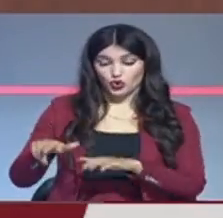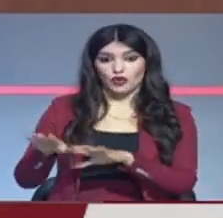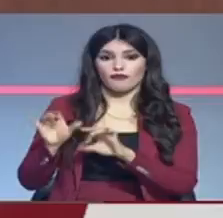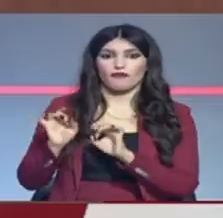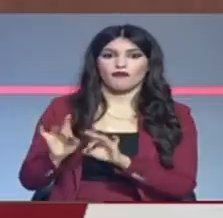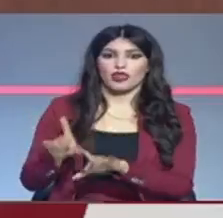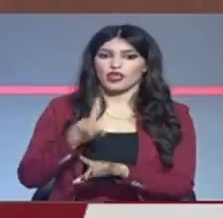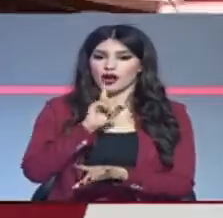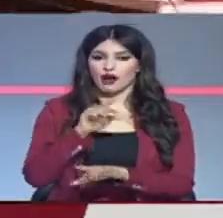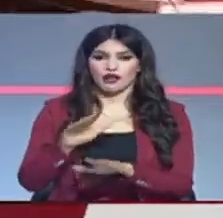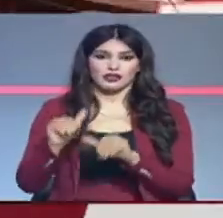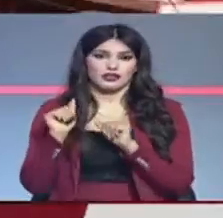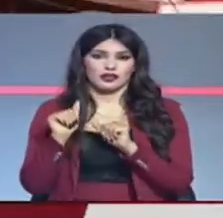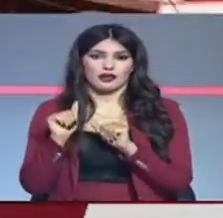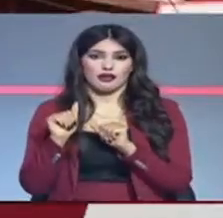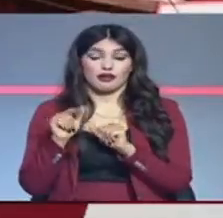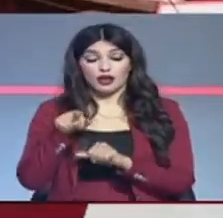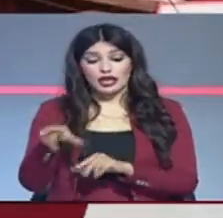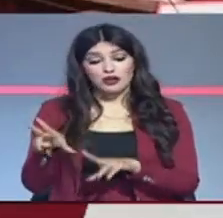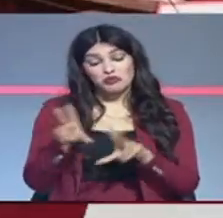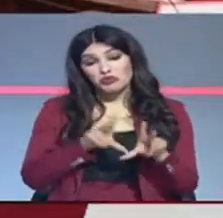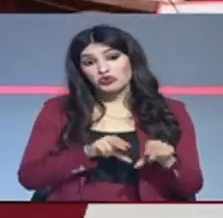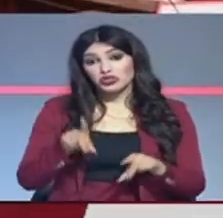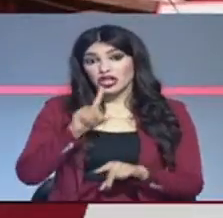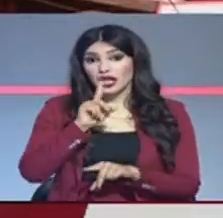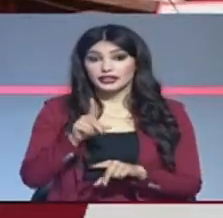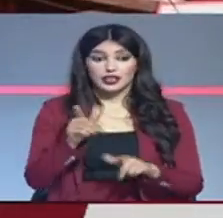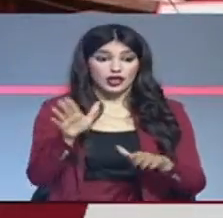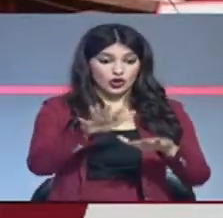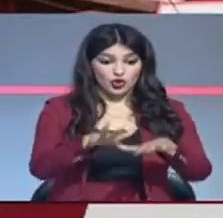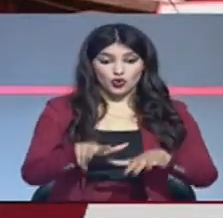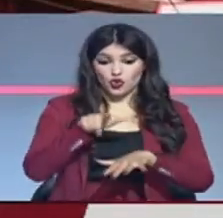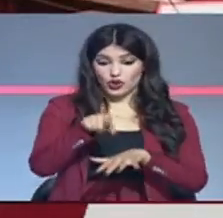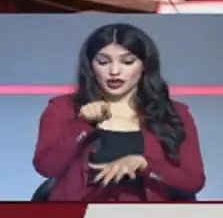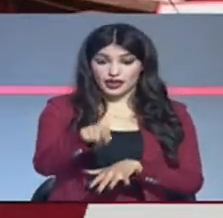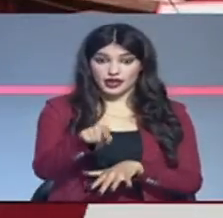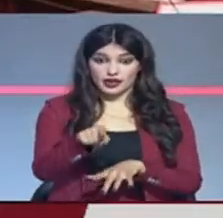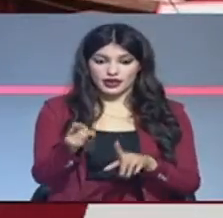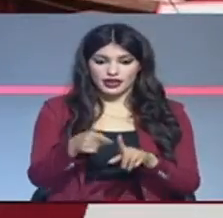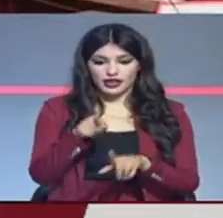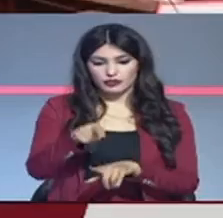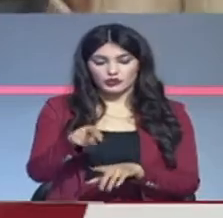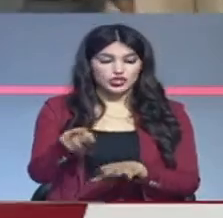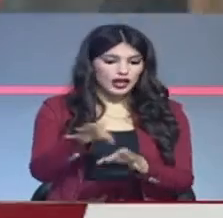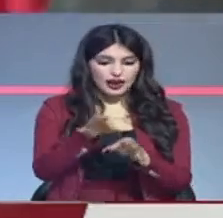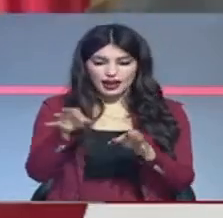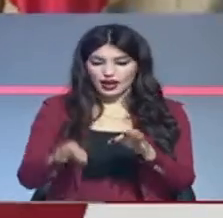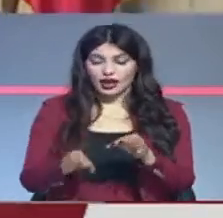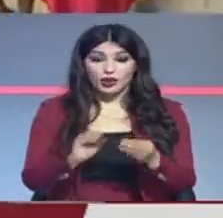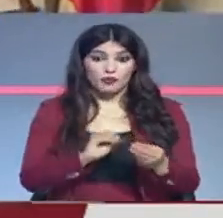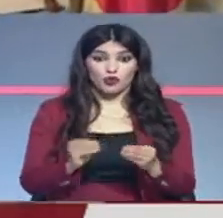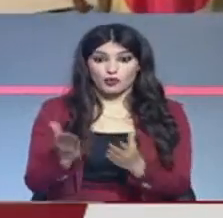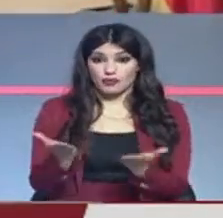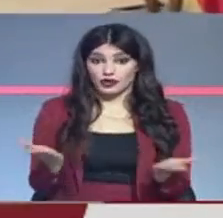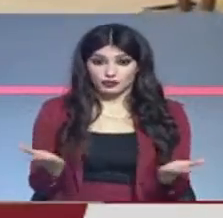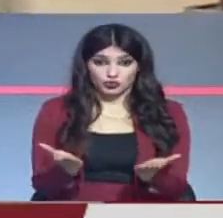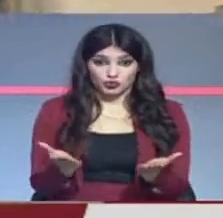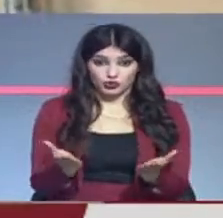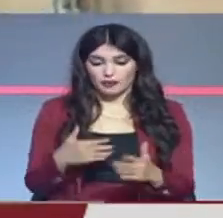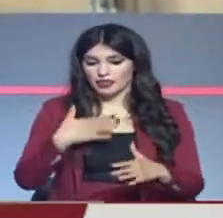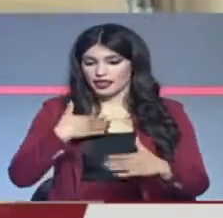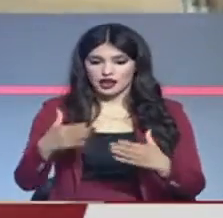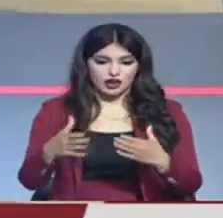هذا يستدعي امكانيه قيام واسست البرلمان بدور تحكيمي لحلحله الازمه بالنسبه لحركه